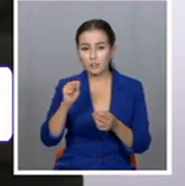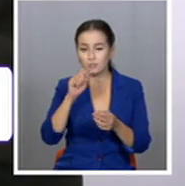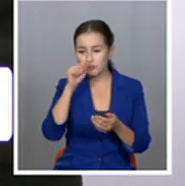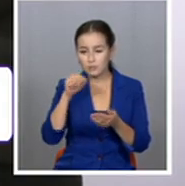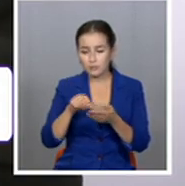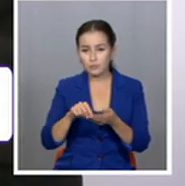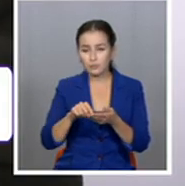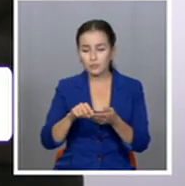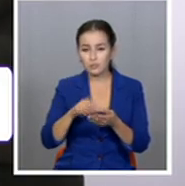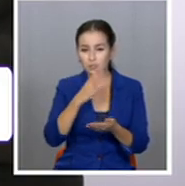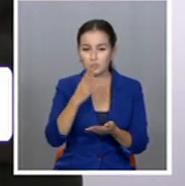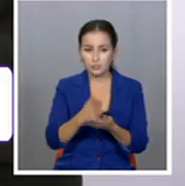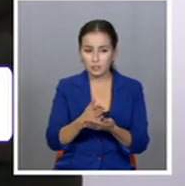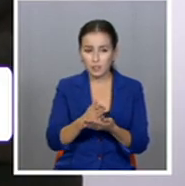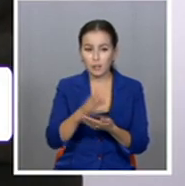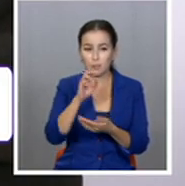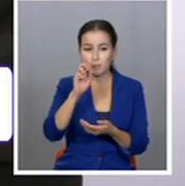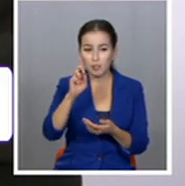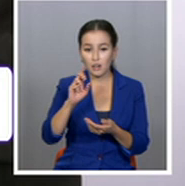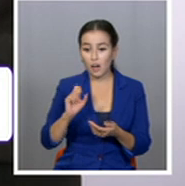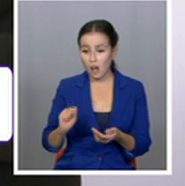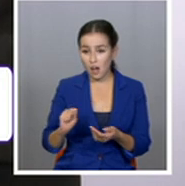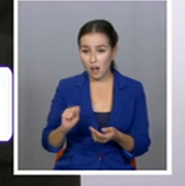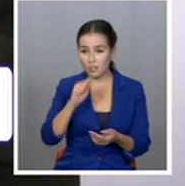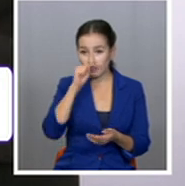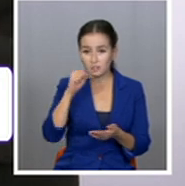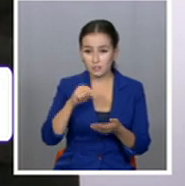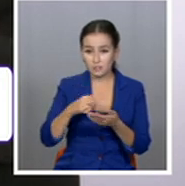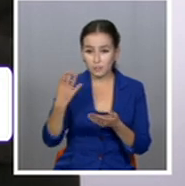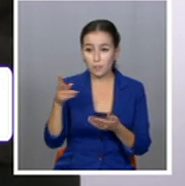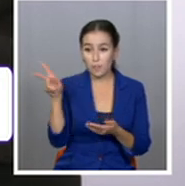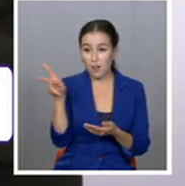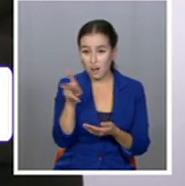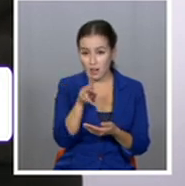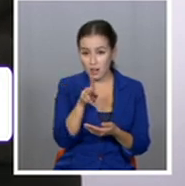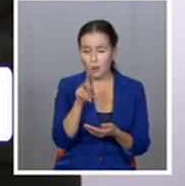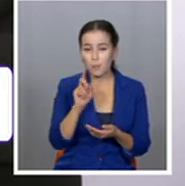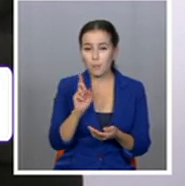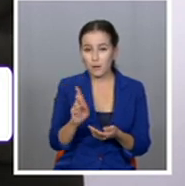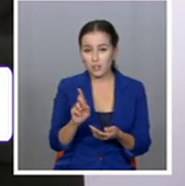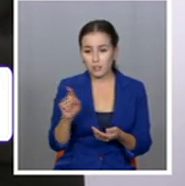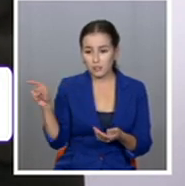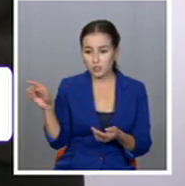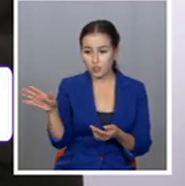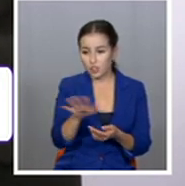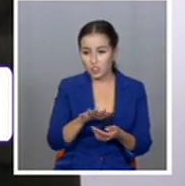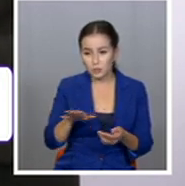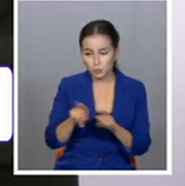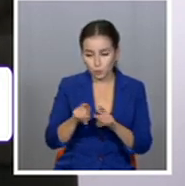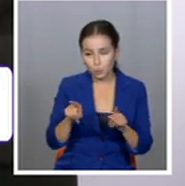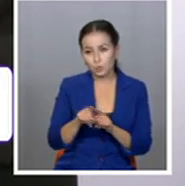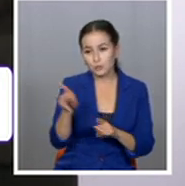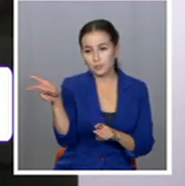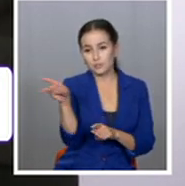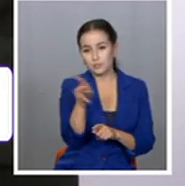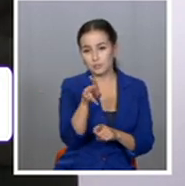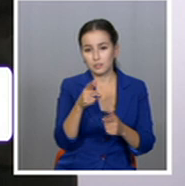жатады. Б А-ға параллель болатын болса, онда Б түзуі альфа жазықтығына да параллель болады.